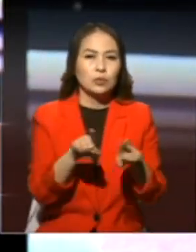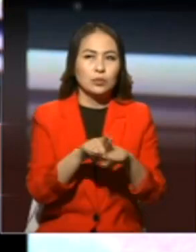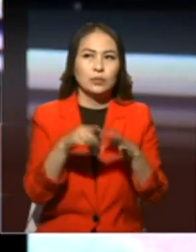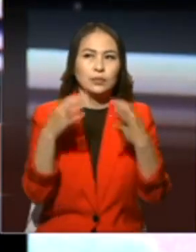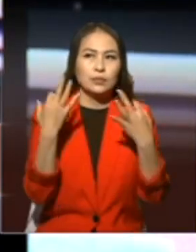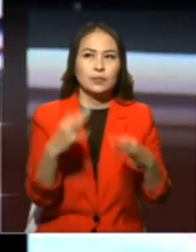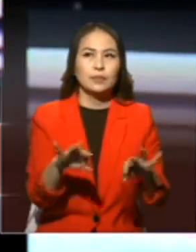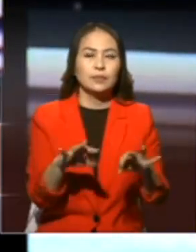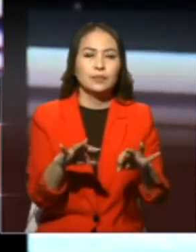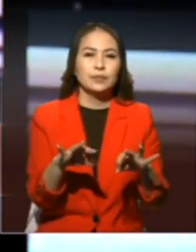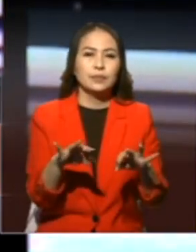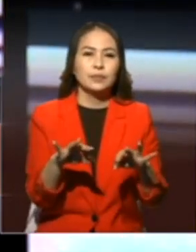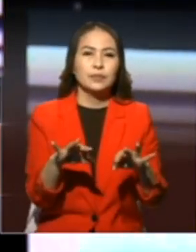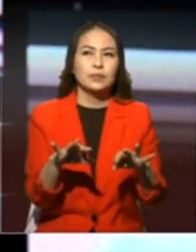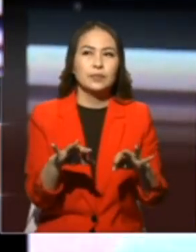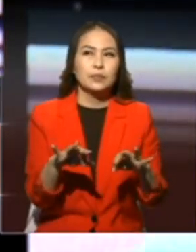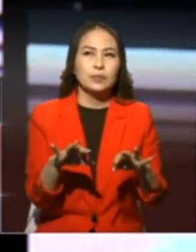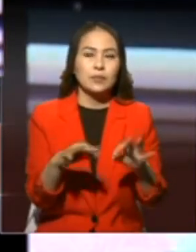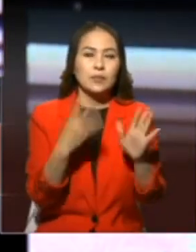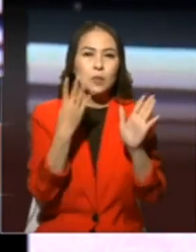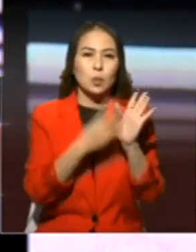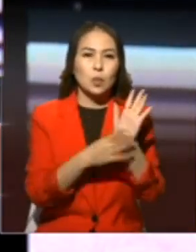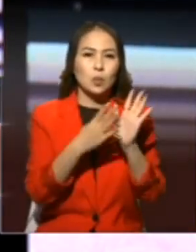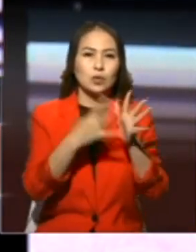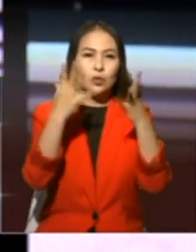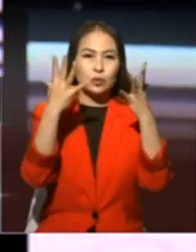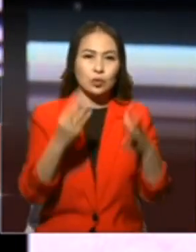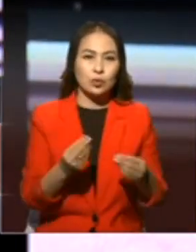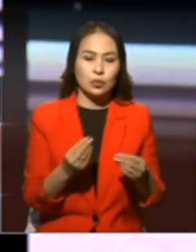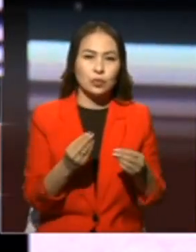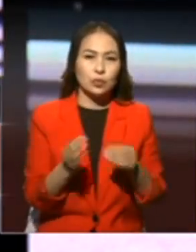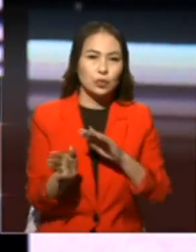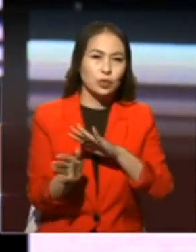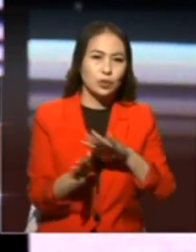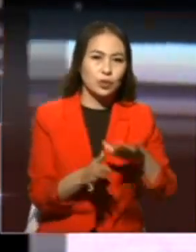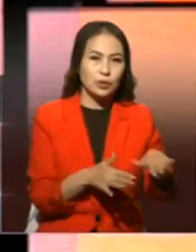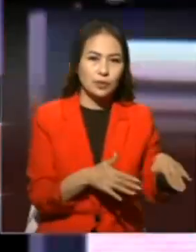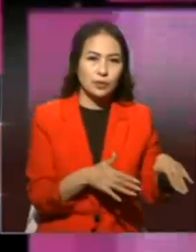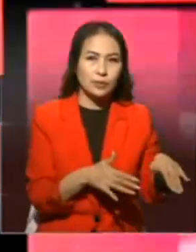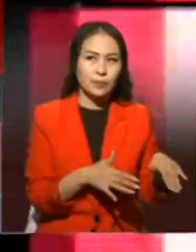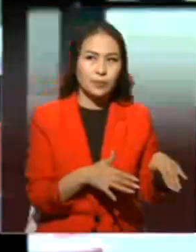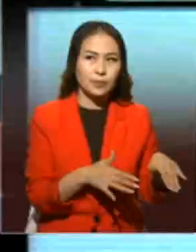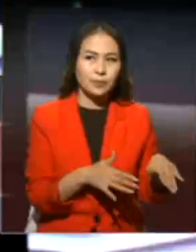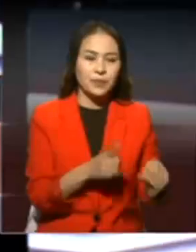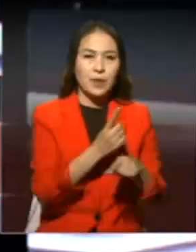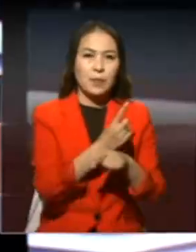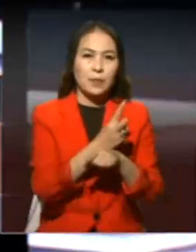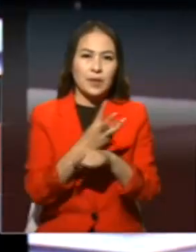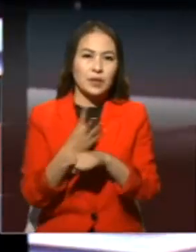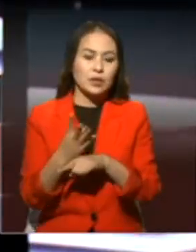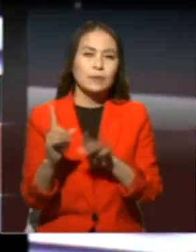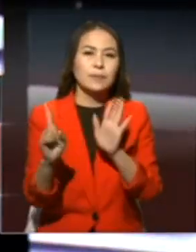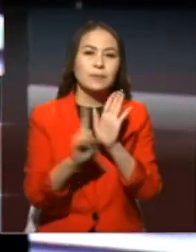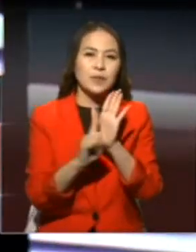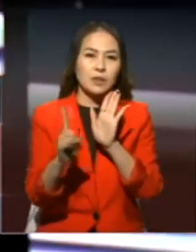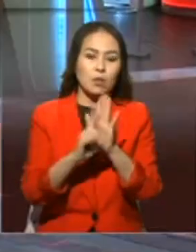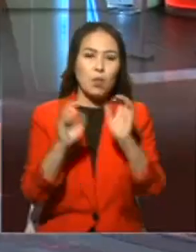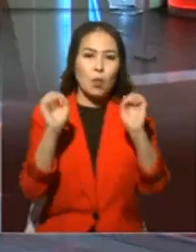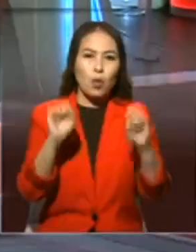Республикасының азаматтары Қазақстан босатылады. 90 күннің ішінде олар бірнеше рет кеп кете алады. 10 күннен